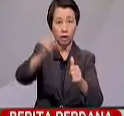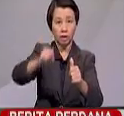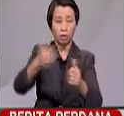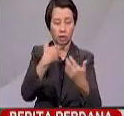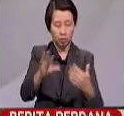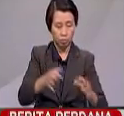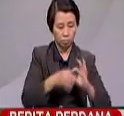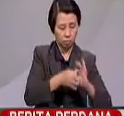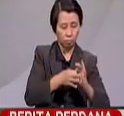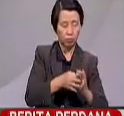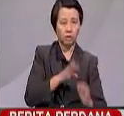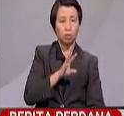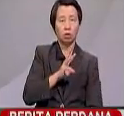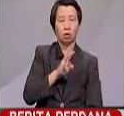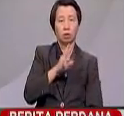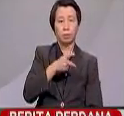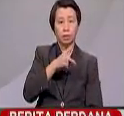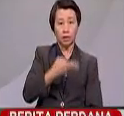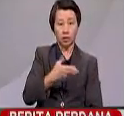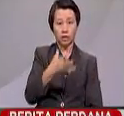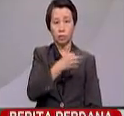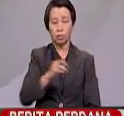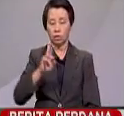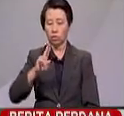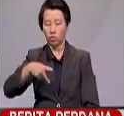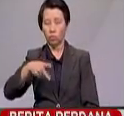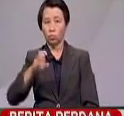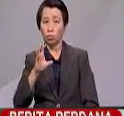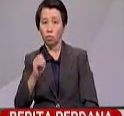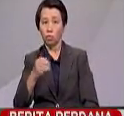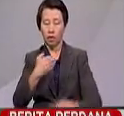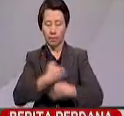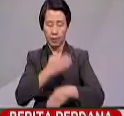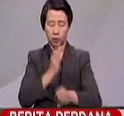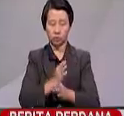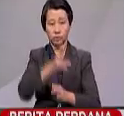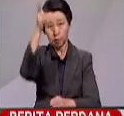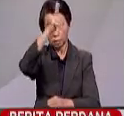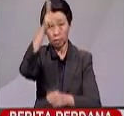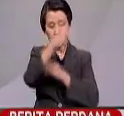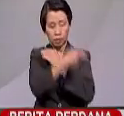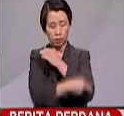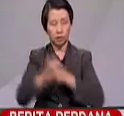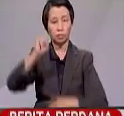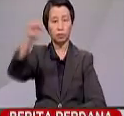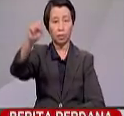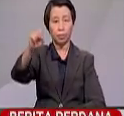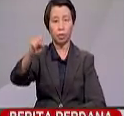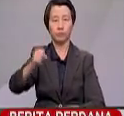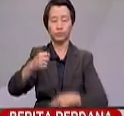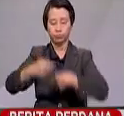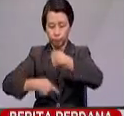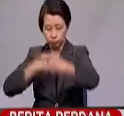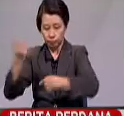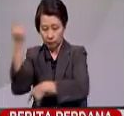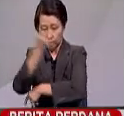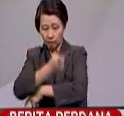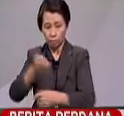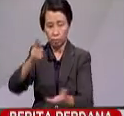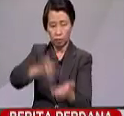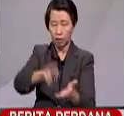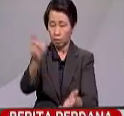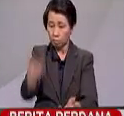Parti Warisan, Pakatan Harapan PH dan UPCO membentuk Kerajaan Negeri Sabah. Ya, menjelang proses hari penamaan